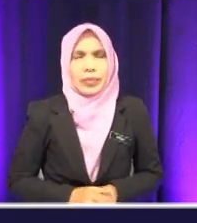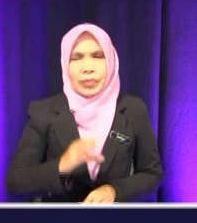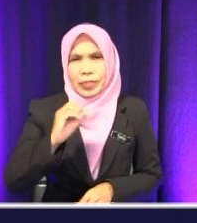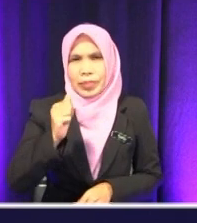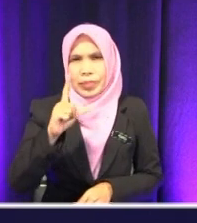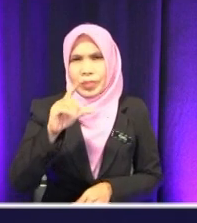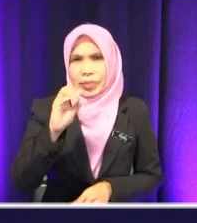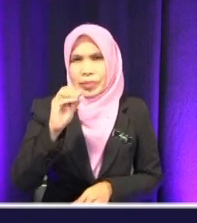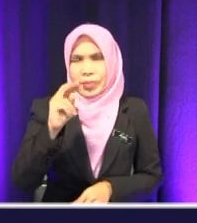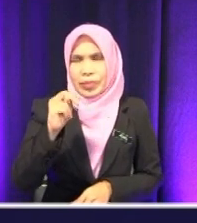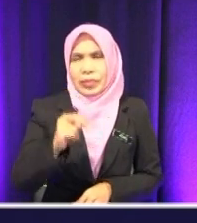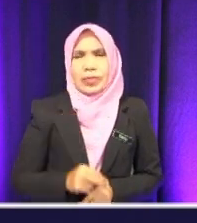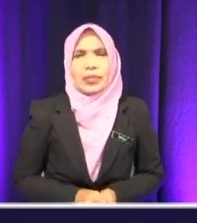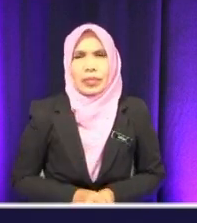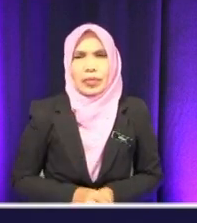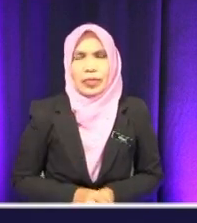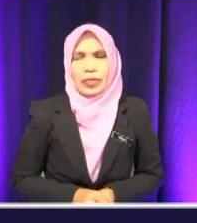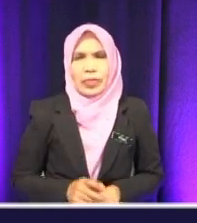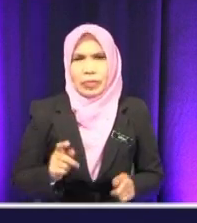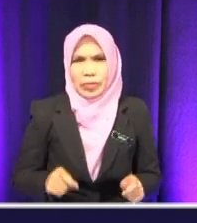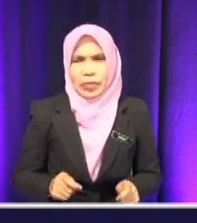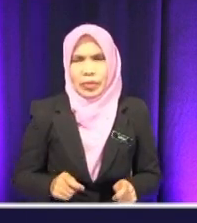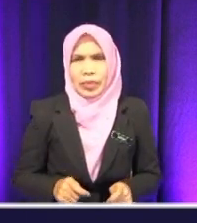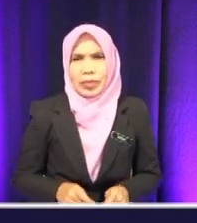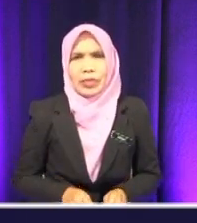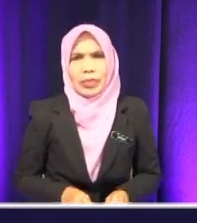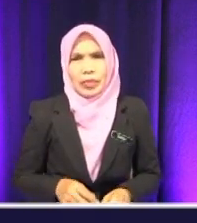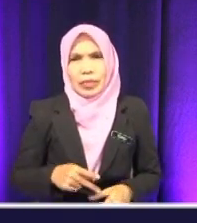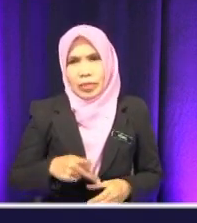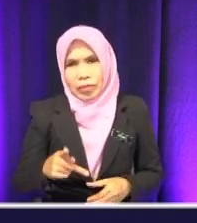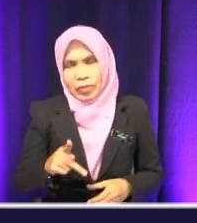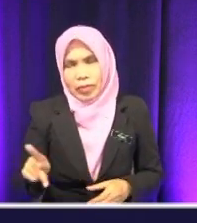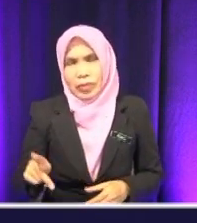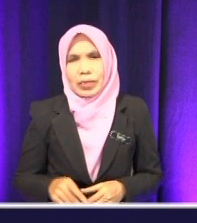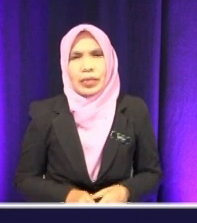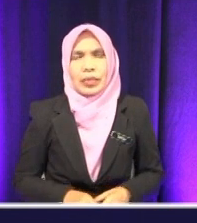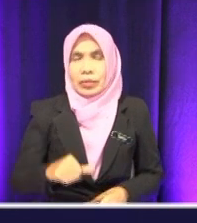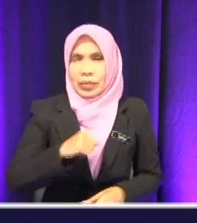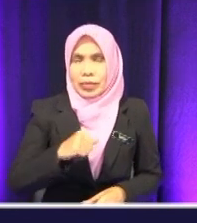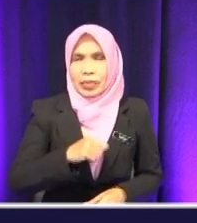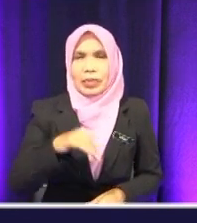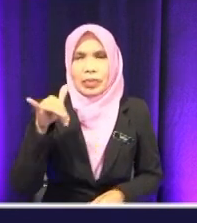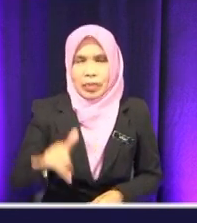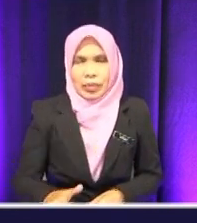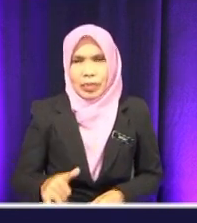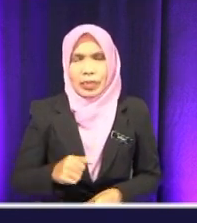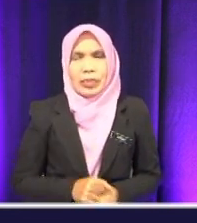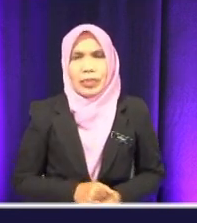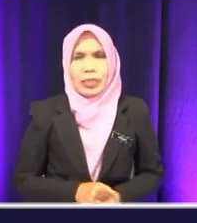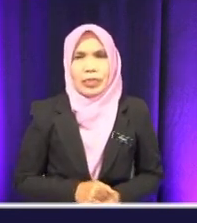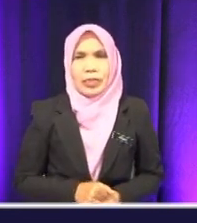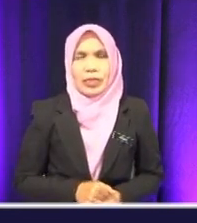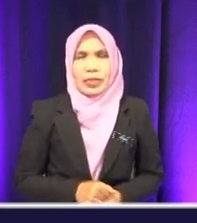dikendaki melahirkan atau mengeluarkan sendiri yang bersesuaian yang Loji jadi pasti kayak setiap entity